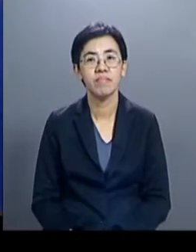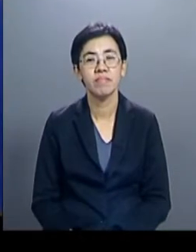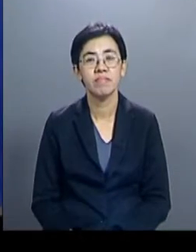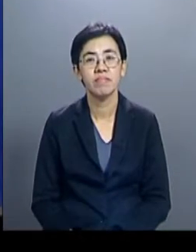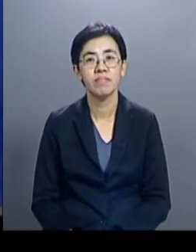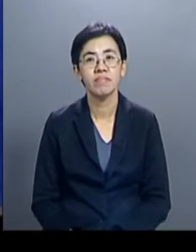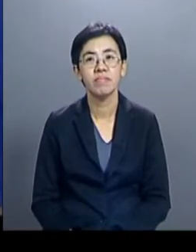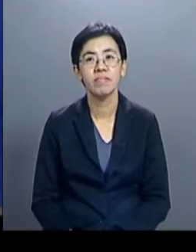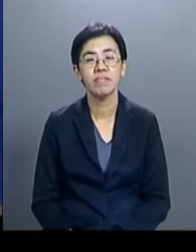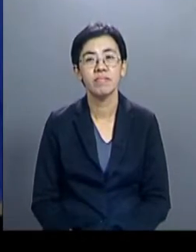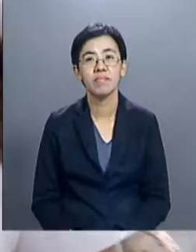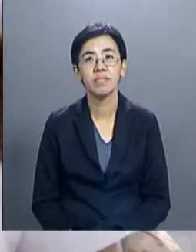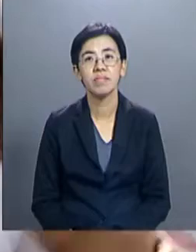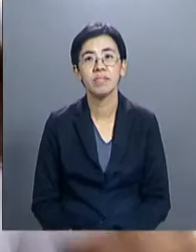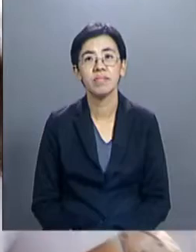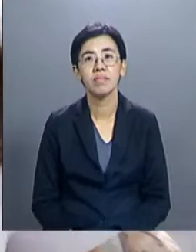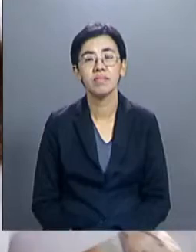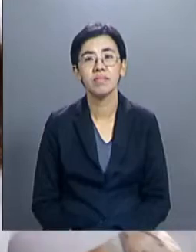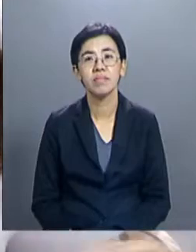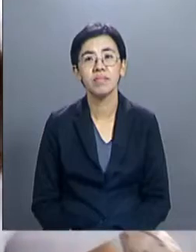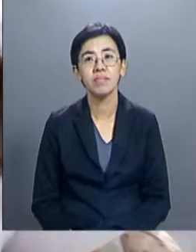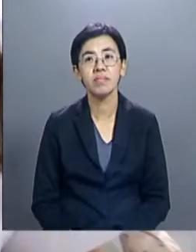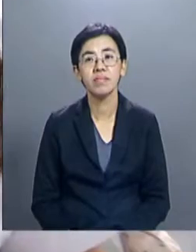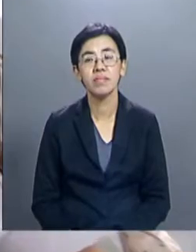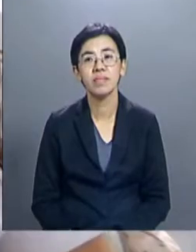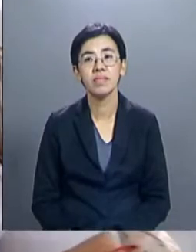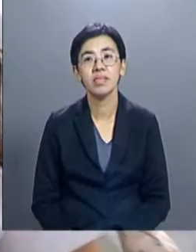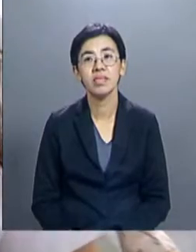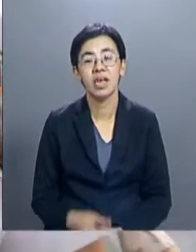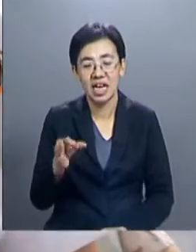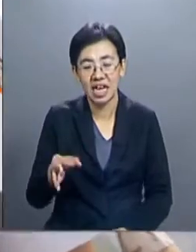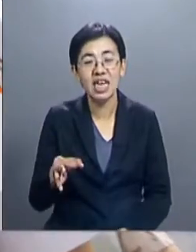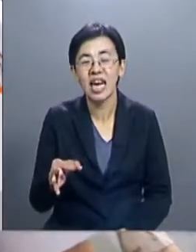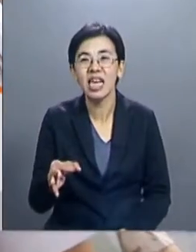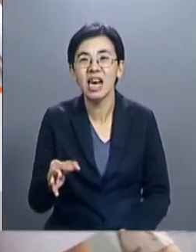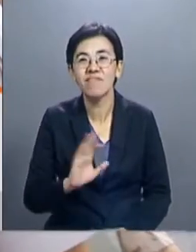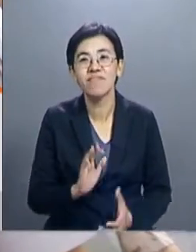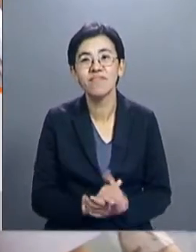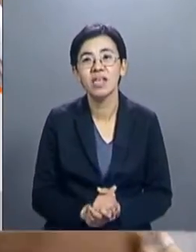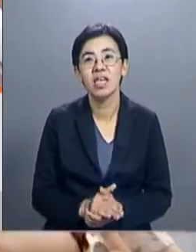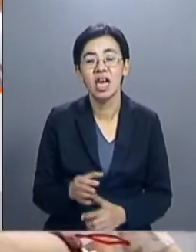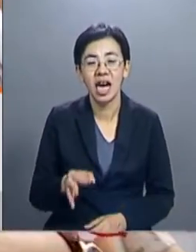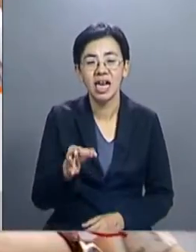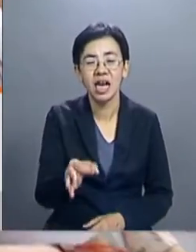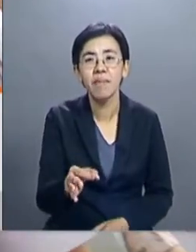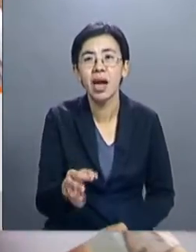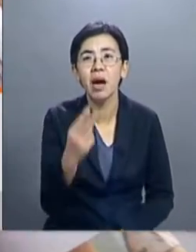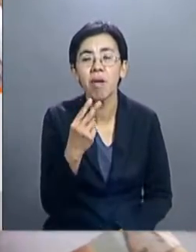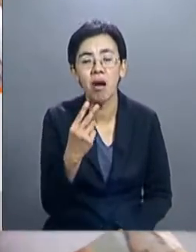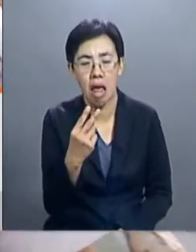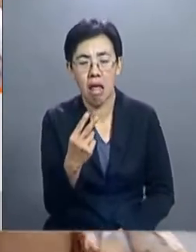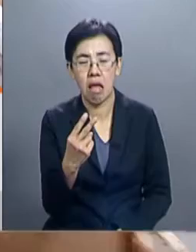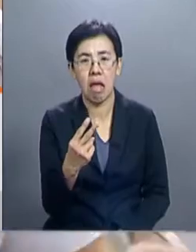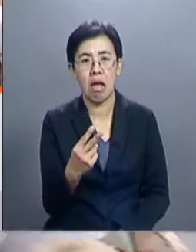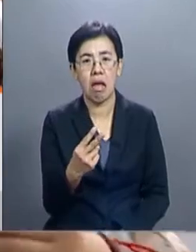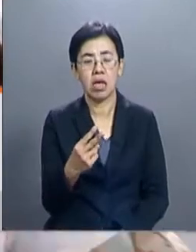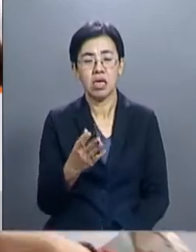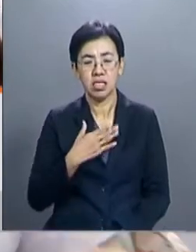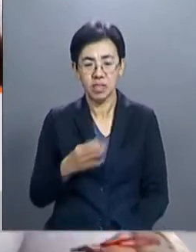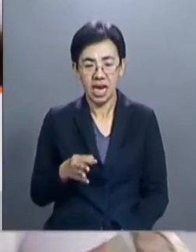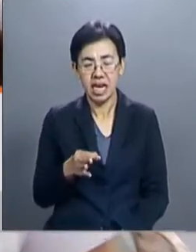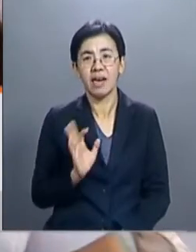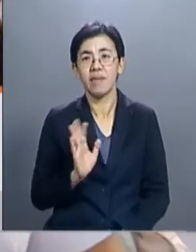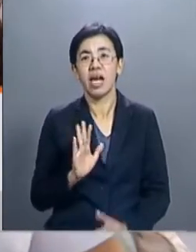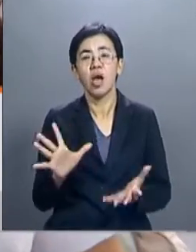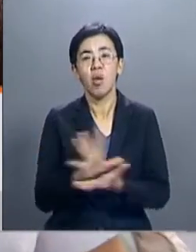จะไม่ได้ pass change ค่ะเขาว่าการหยิบเหรียญอะไรของเขามันก็ไม่บางทีให้เหรียญไปเขาจะมองหน้าแล้วว่าให้เหรียญมาอะไรอย่างเงี้ยคือส่วนมากวัฒ